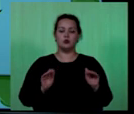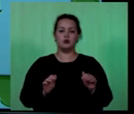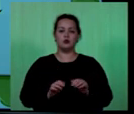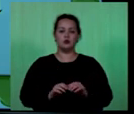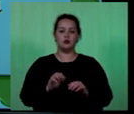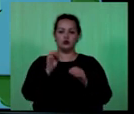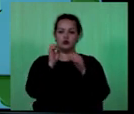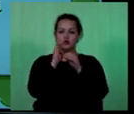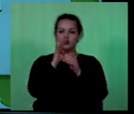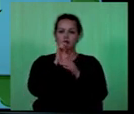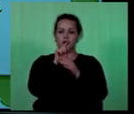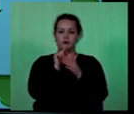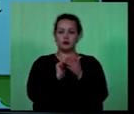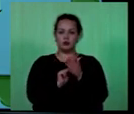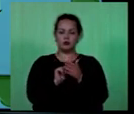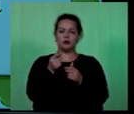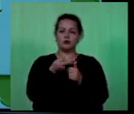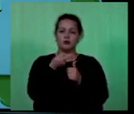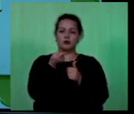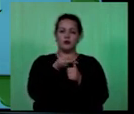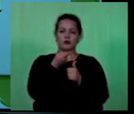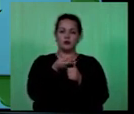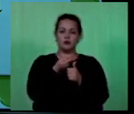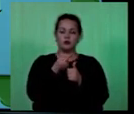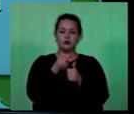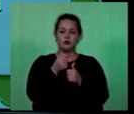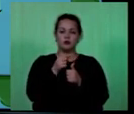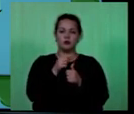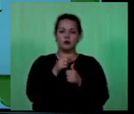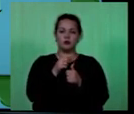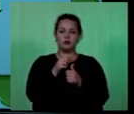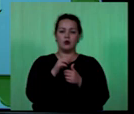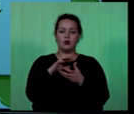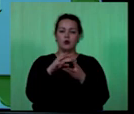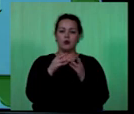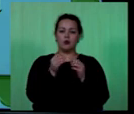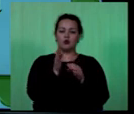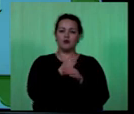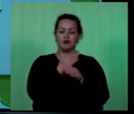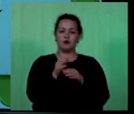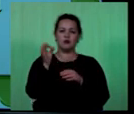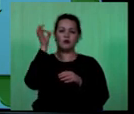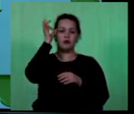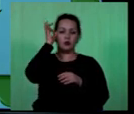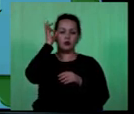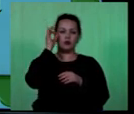четырнадцатый вопрос назовите компоненты деления вспомнили